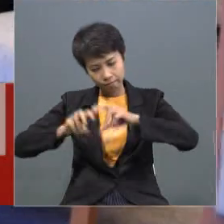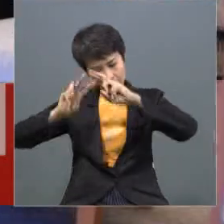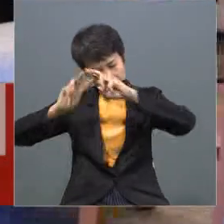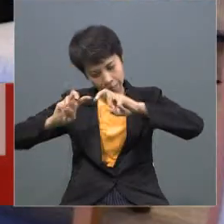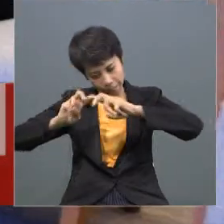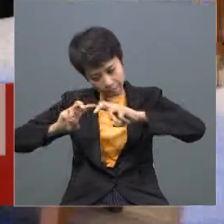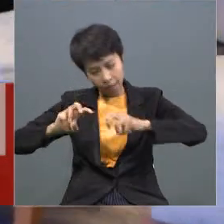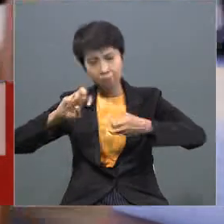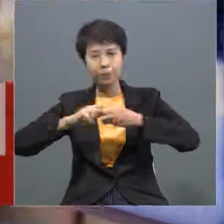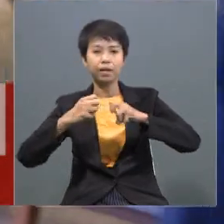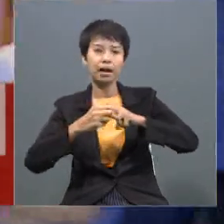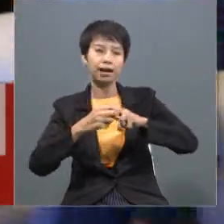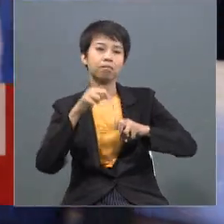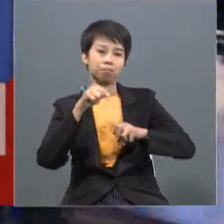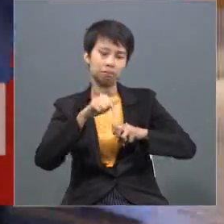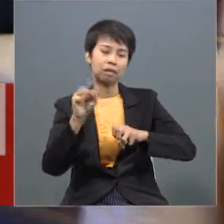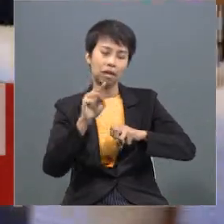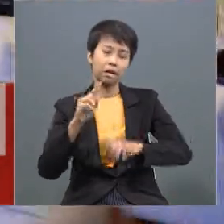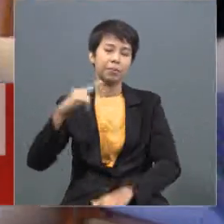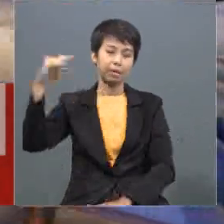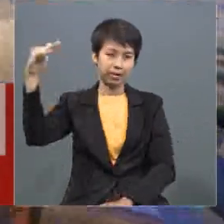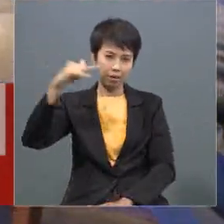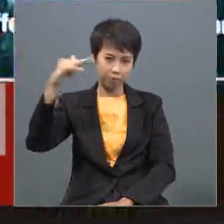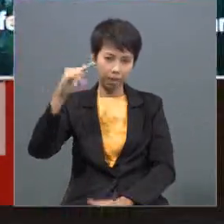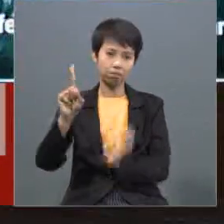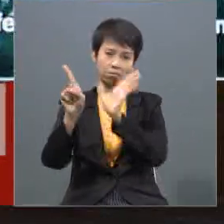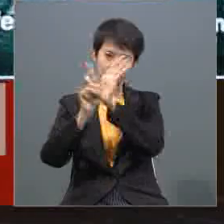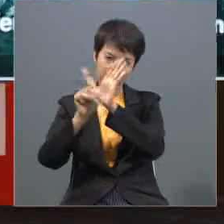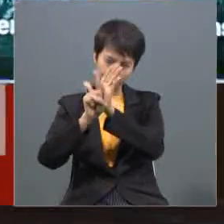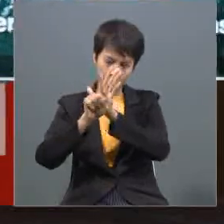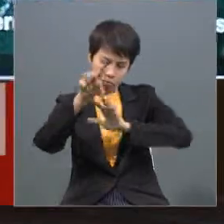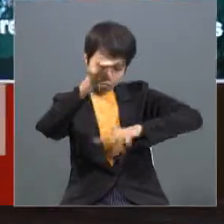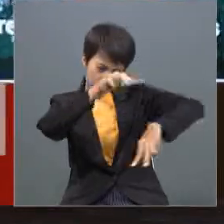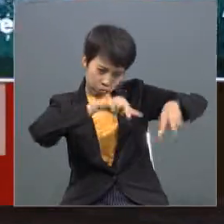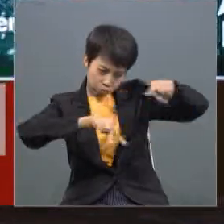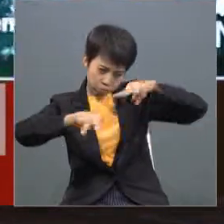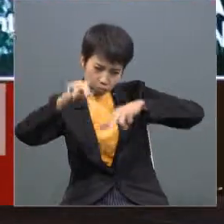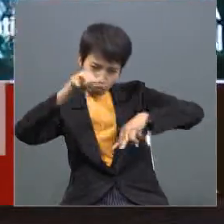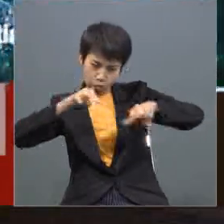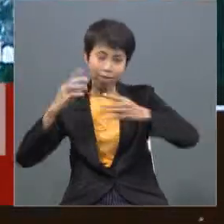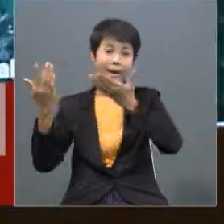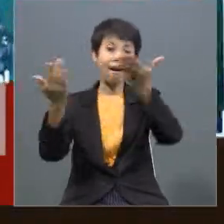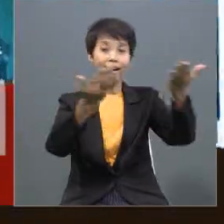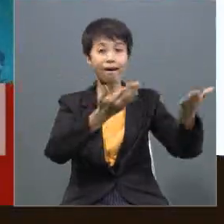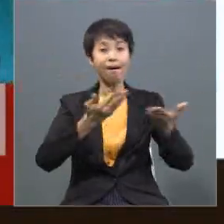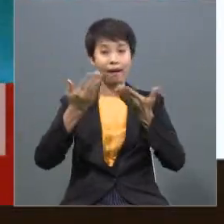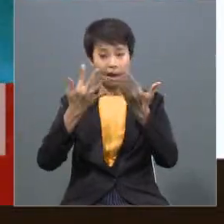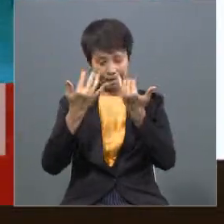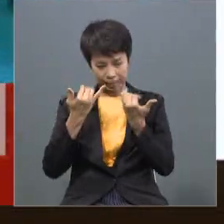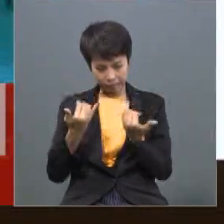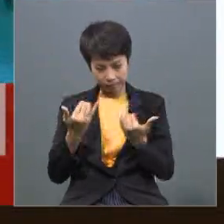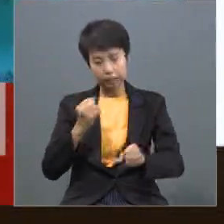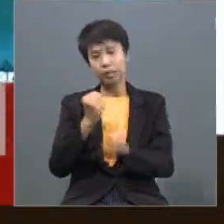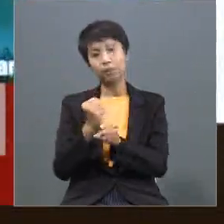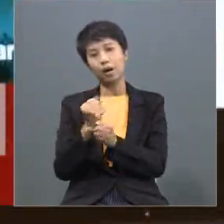อากาศโดยใช้เครื่องบินสถานีภาคพื้นดินและดาวเทียมสำรวจซึ่งจิสด้าครับจะตั้งทีมร่วมกับนักวิทยาศาสตร์ไทยเพื่อทำงาน